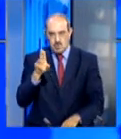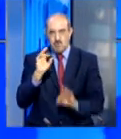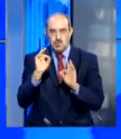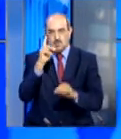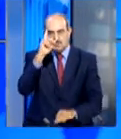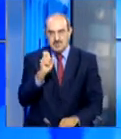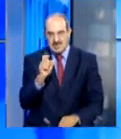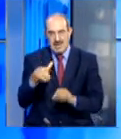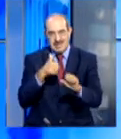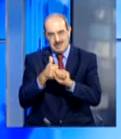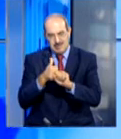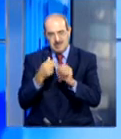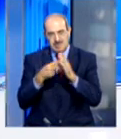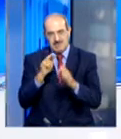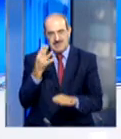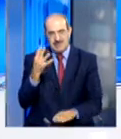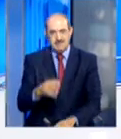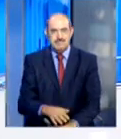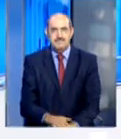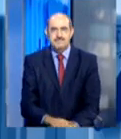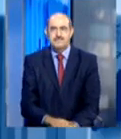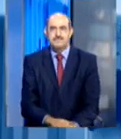من العام المقبل. كمال سويق.